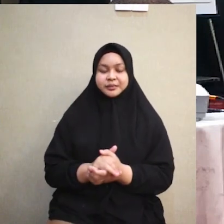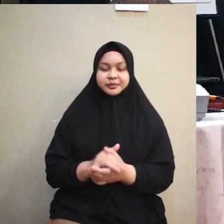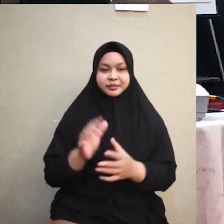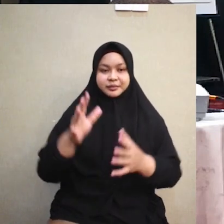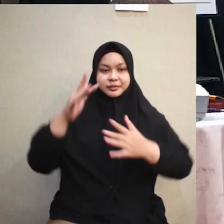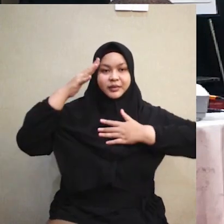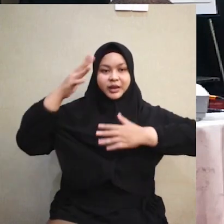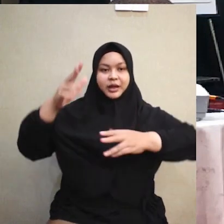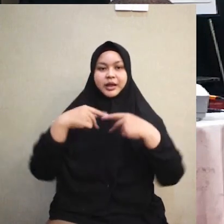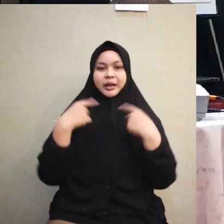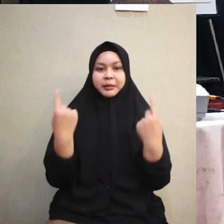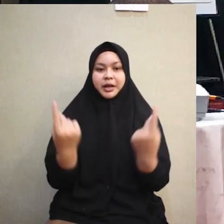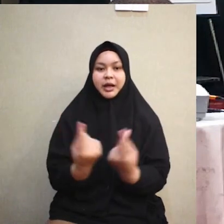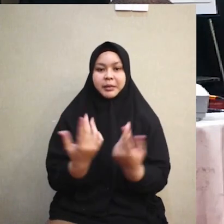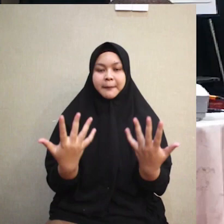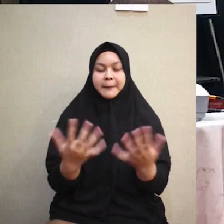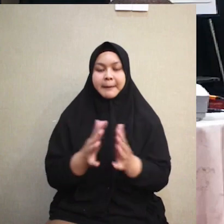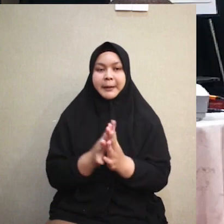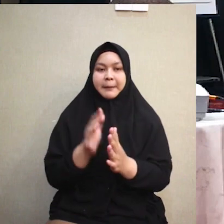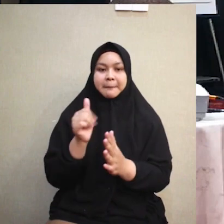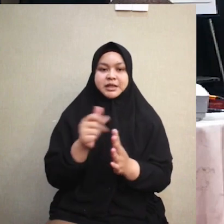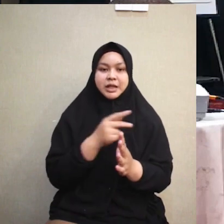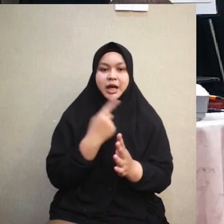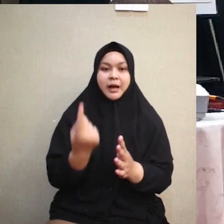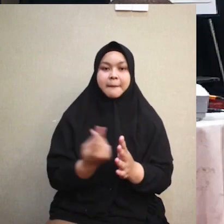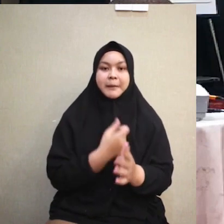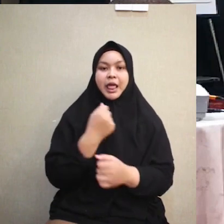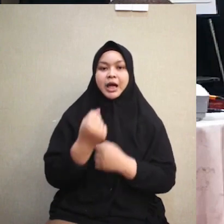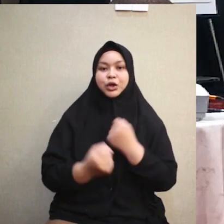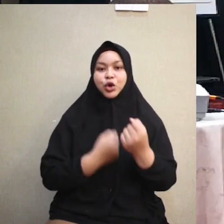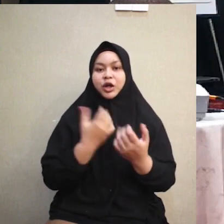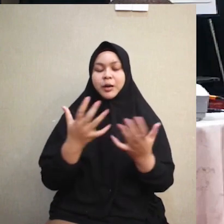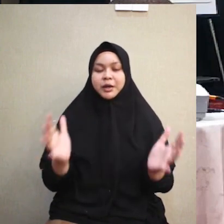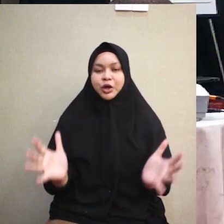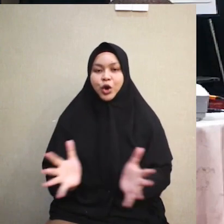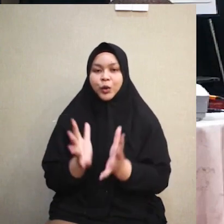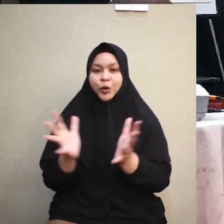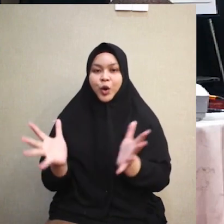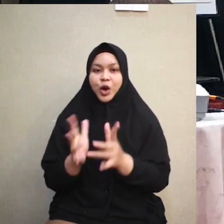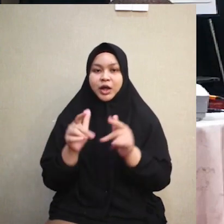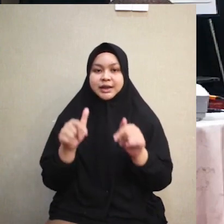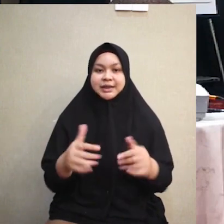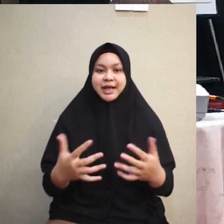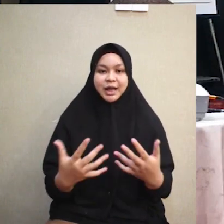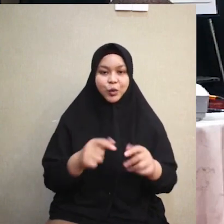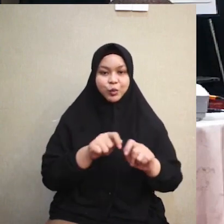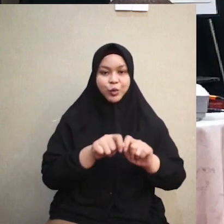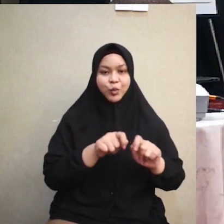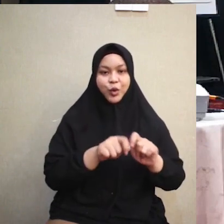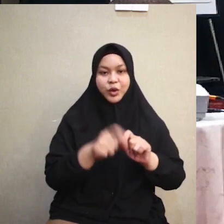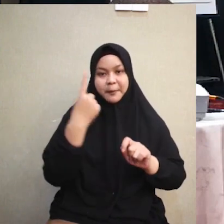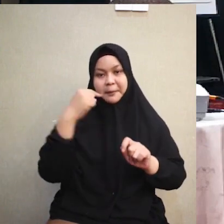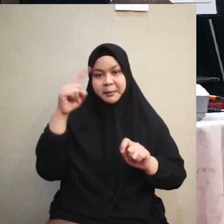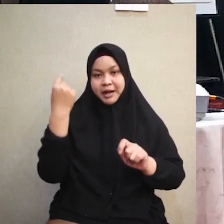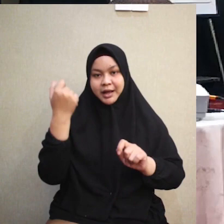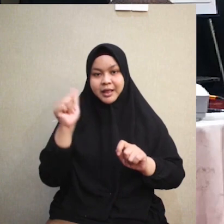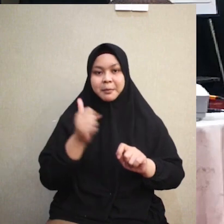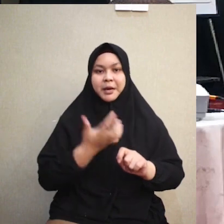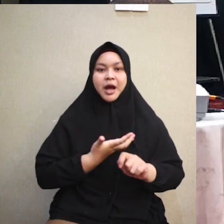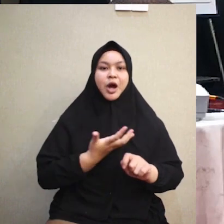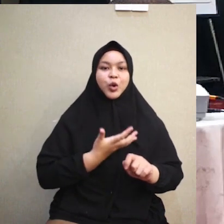kami gitu apa yang bisa kami lakukan untuk entah mendorong ini misalnya membuat pemerintah mau